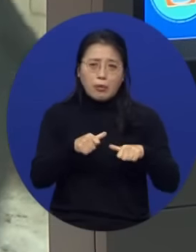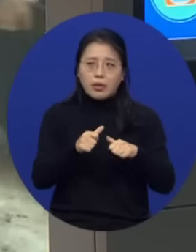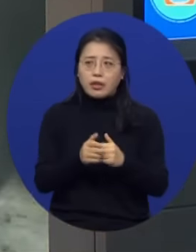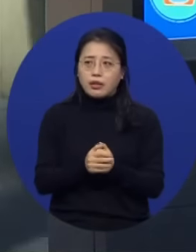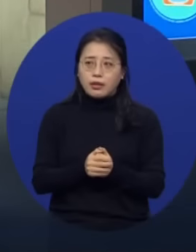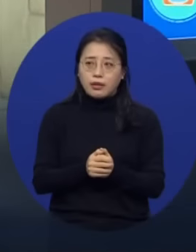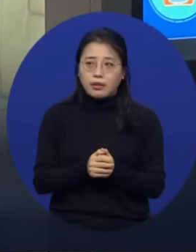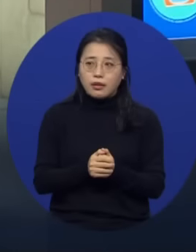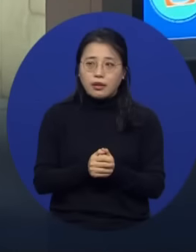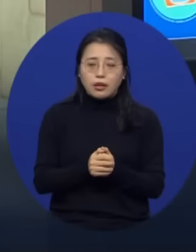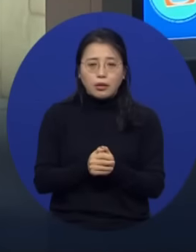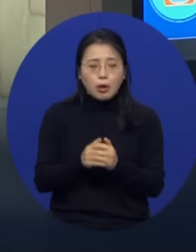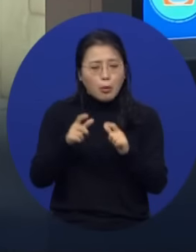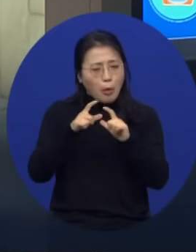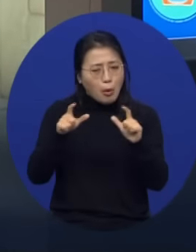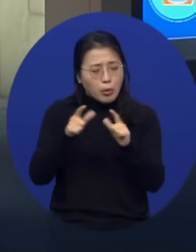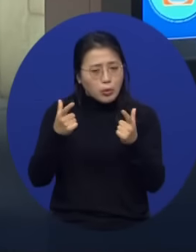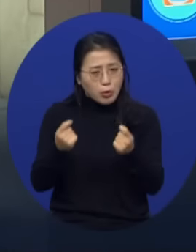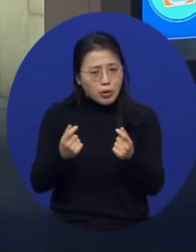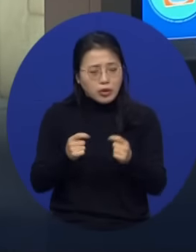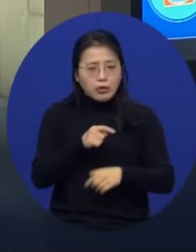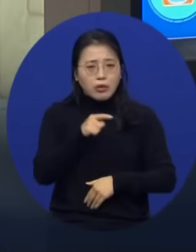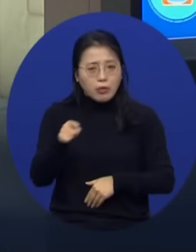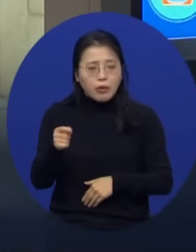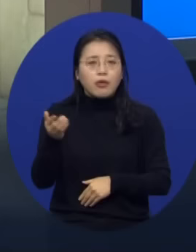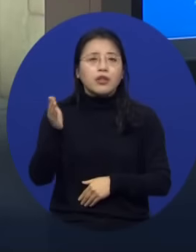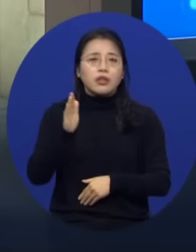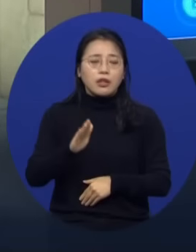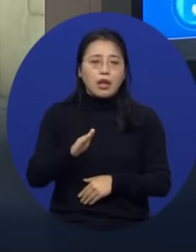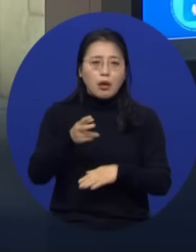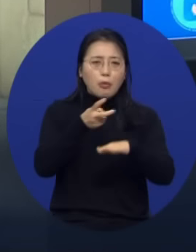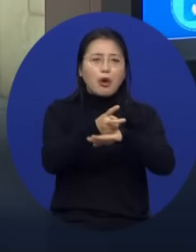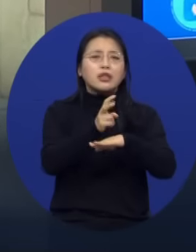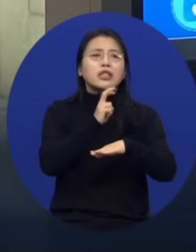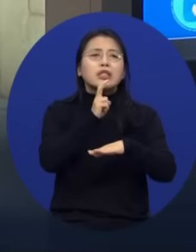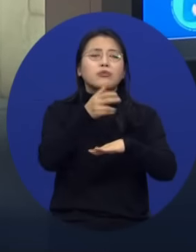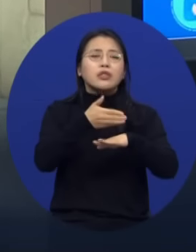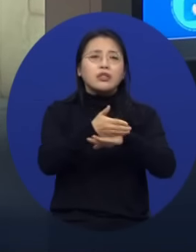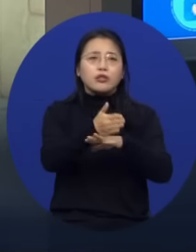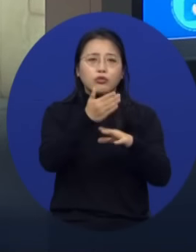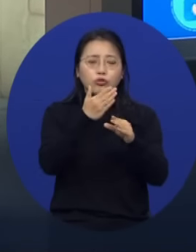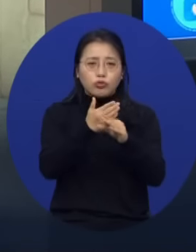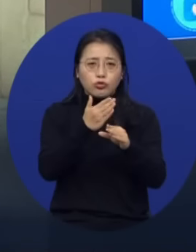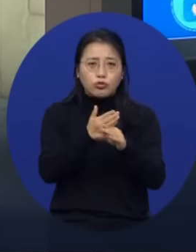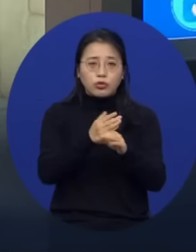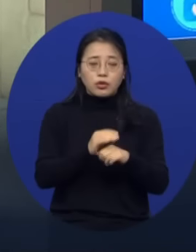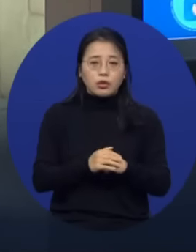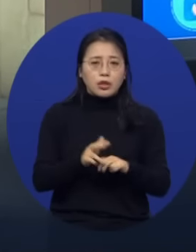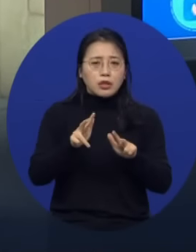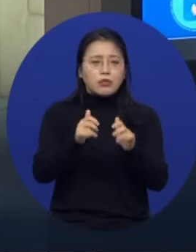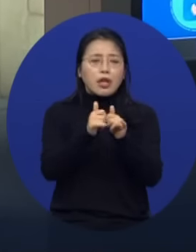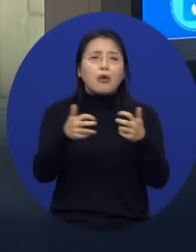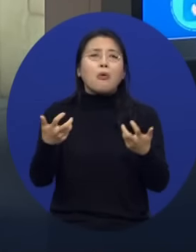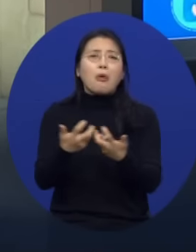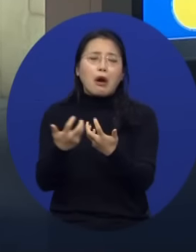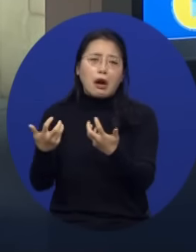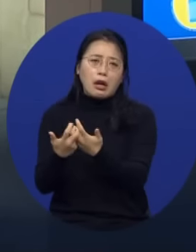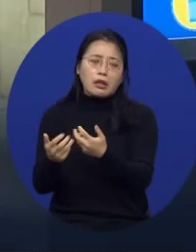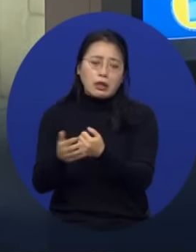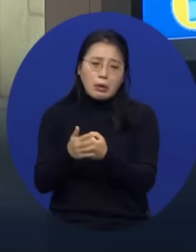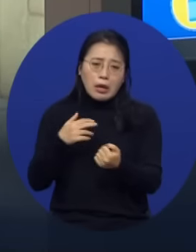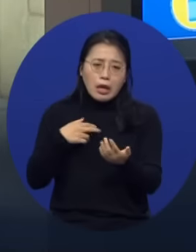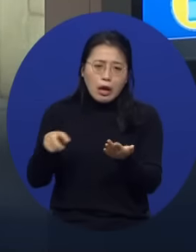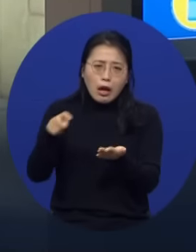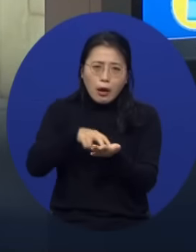평소랑 똑같이 나왔는데 버스가 지금 한 20분 정도 늦게 와가지고 기다리고 있는데 버스가 지금 인원이 많아가지고 못할까 봐